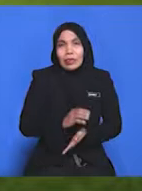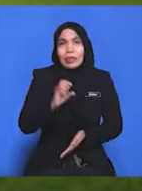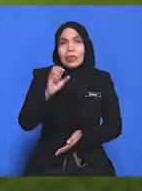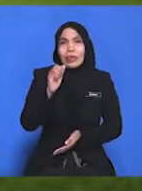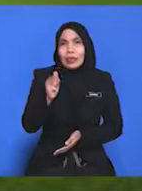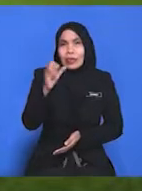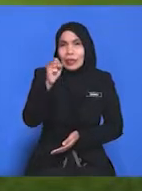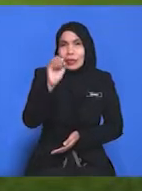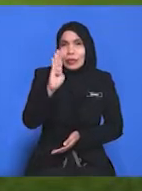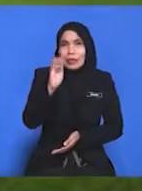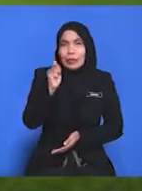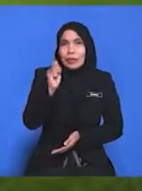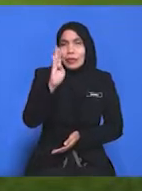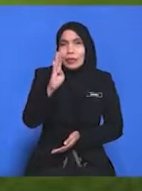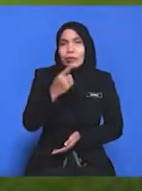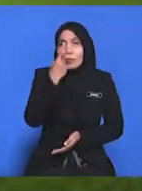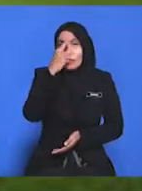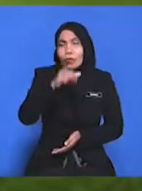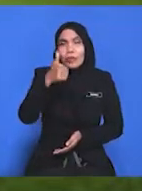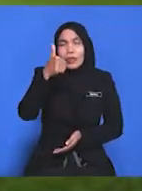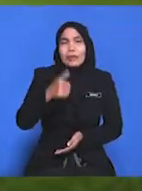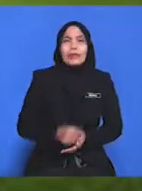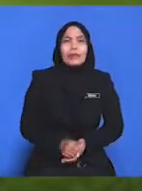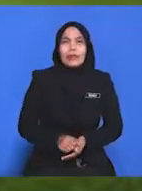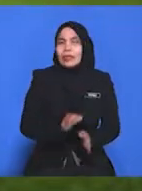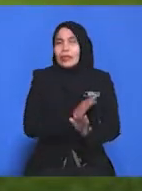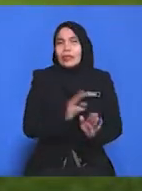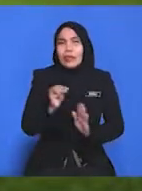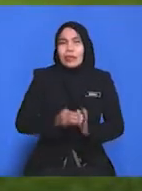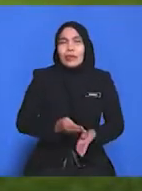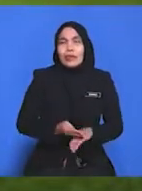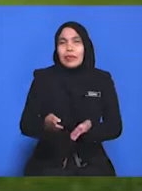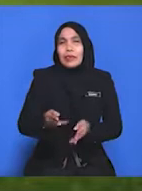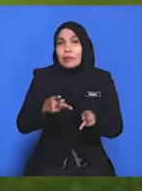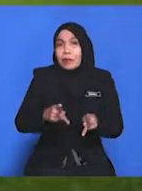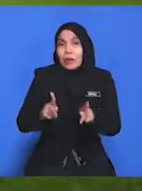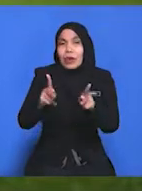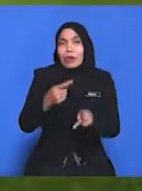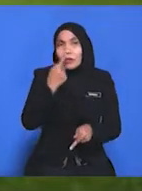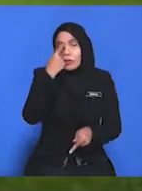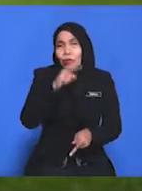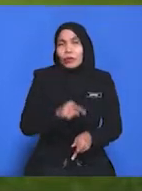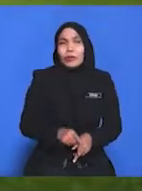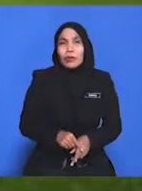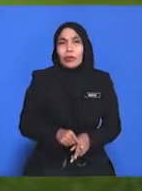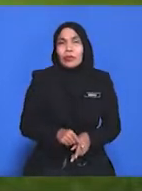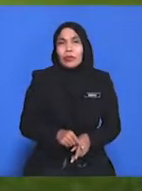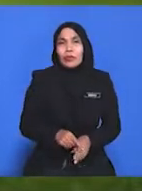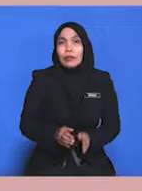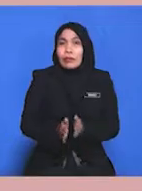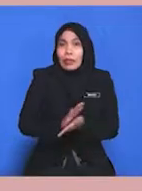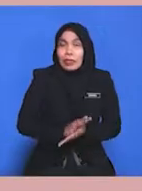pertandingan ini tidak memberi peluang kepada pasukan untuk memperbaiki kelemahan dan kesilapan. Pendek